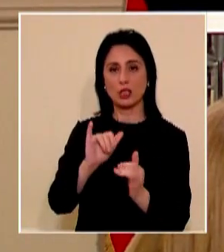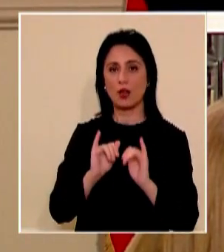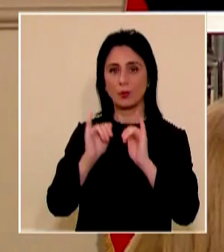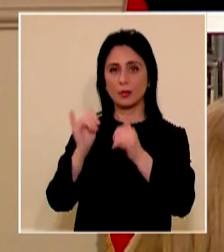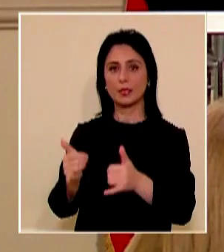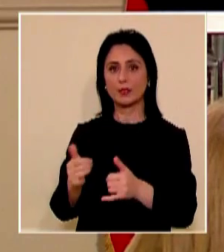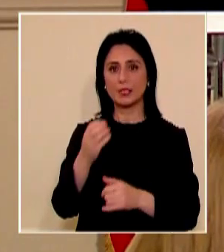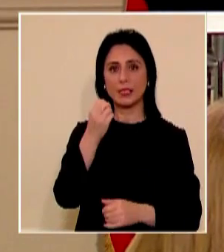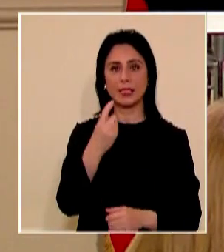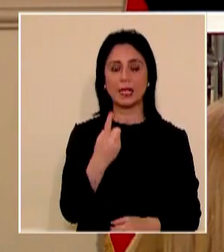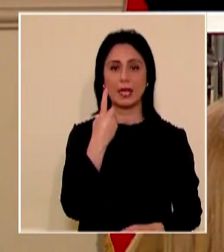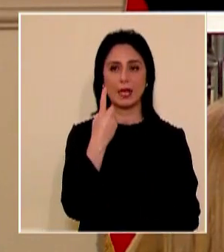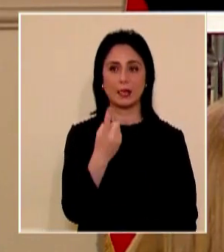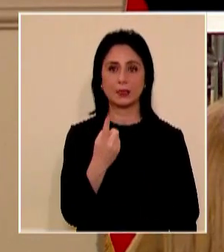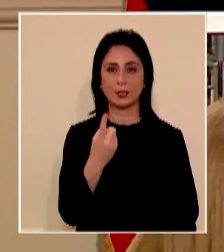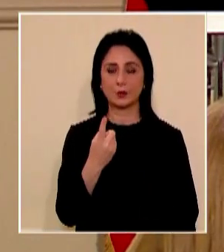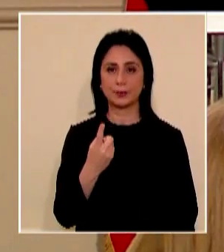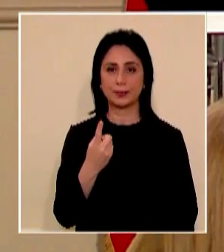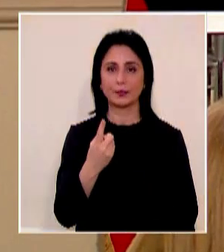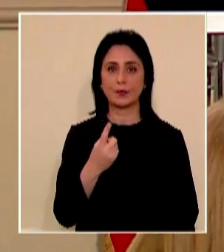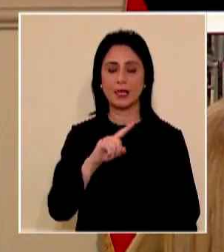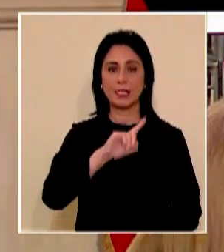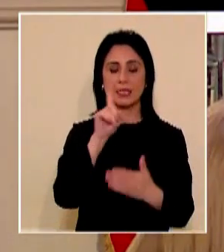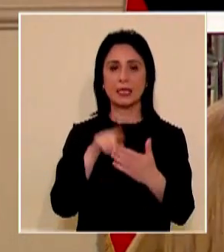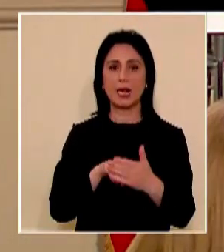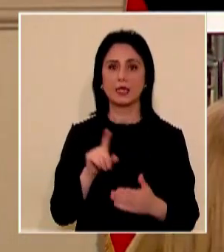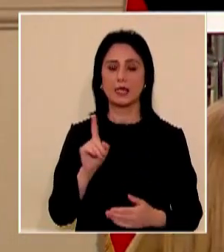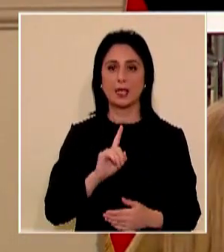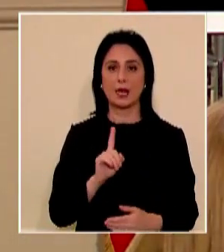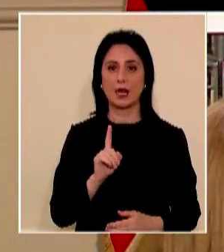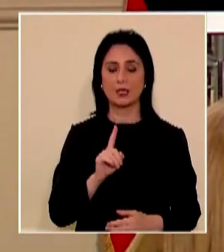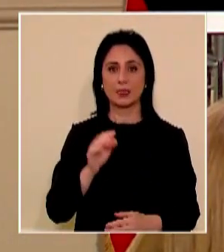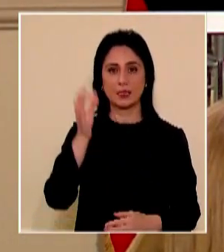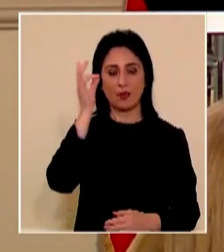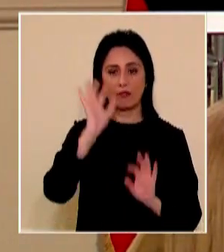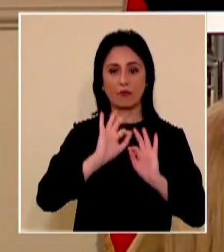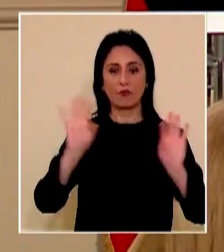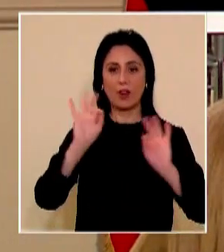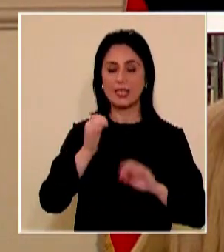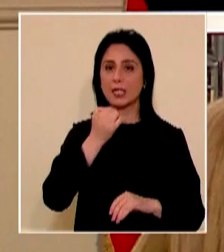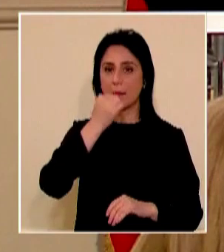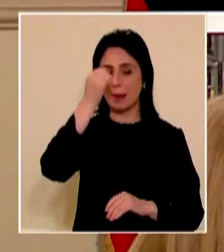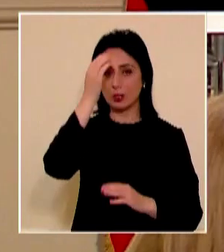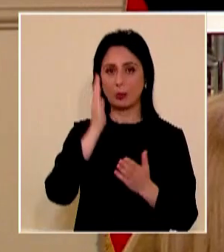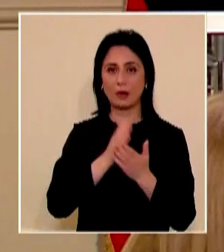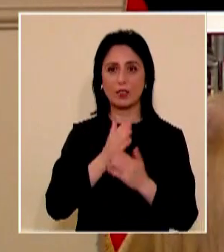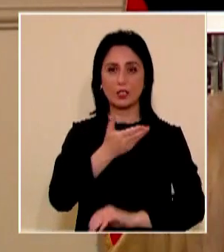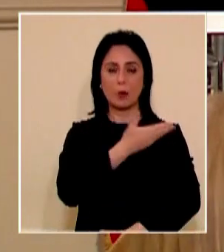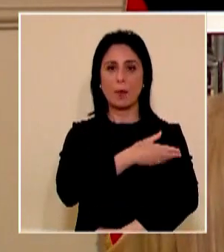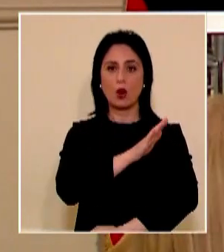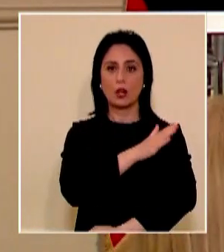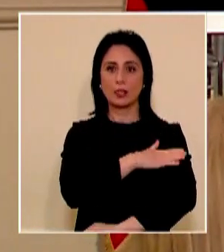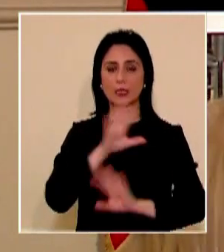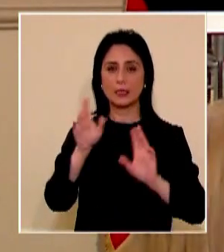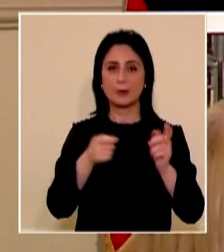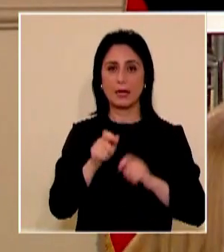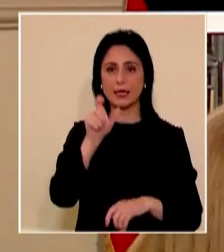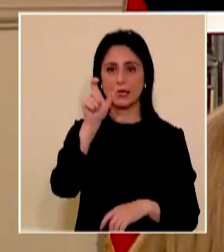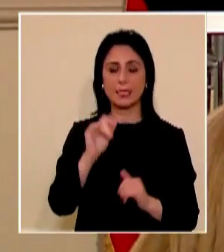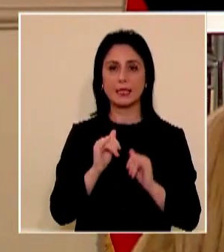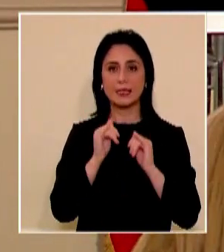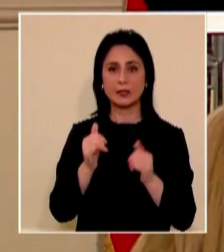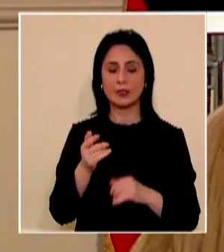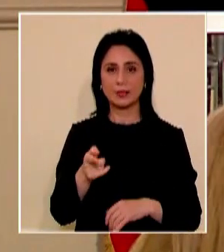მოსახლეობისთვის. Კიდევ ერთი საკითხი, რაც ვახსენეთ და მაგობელი ვარ პოლონეთის